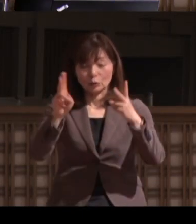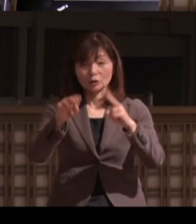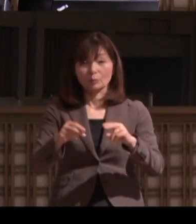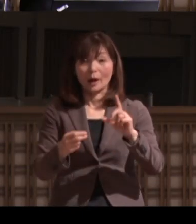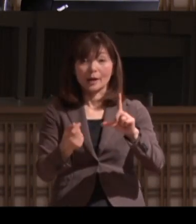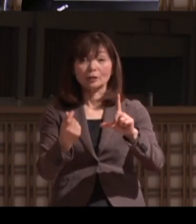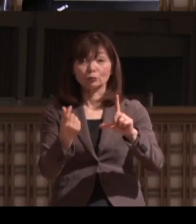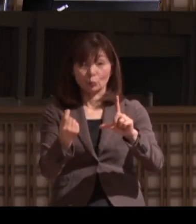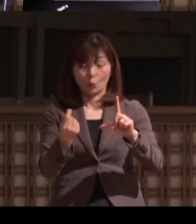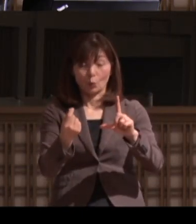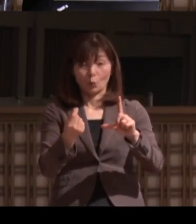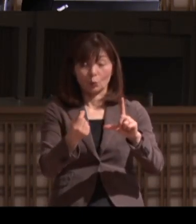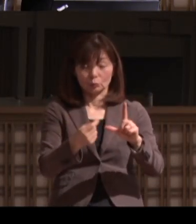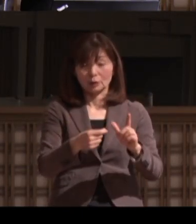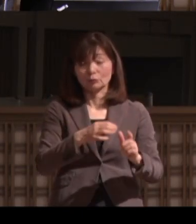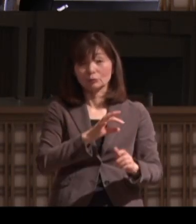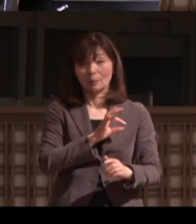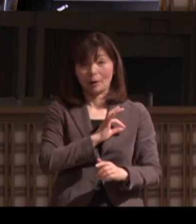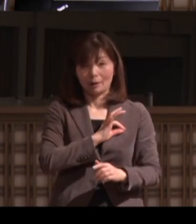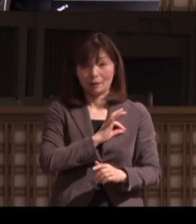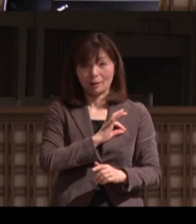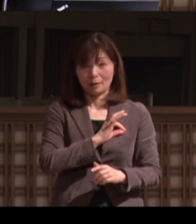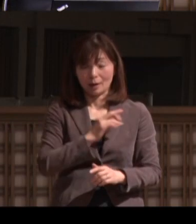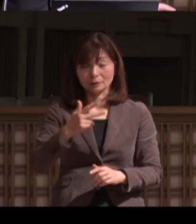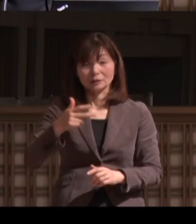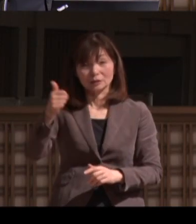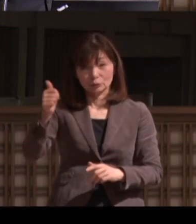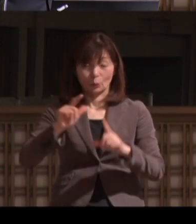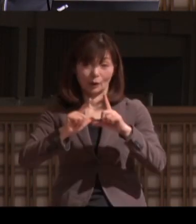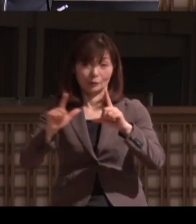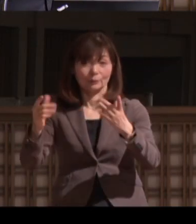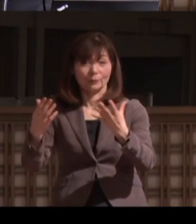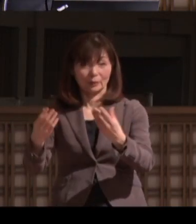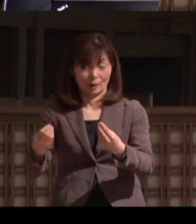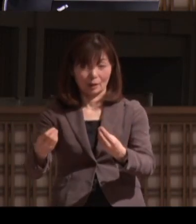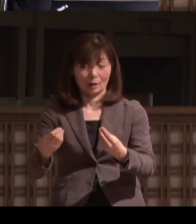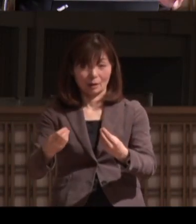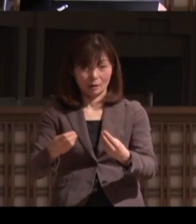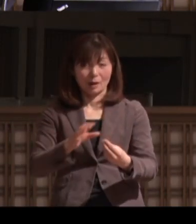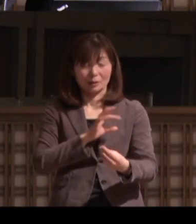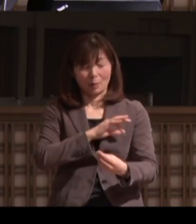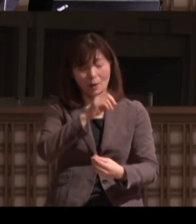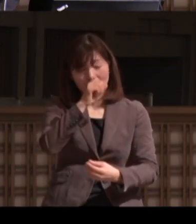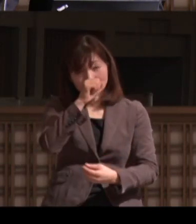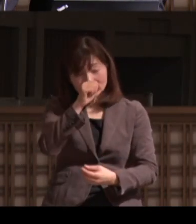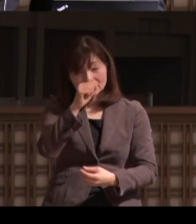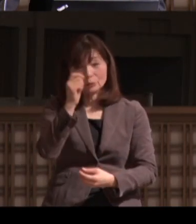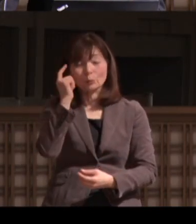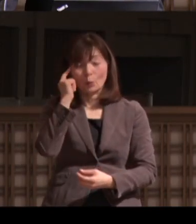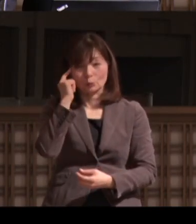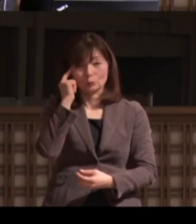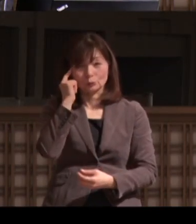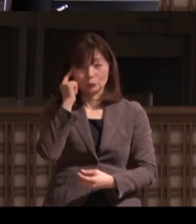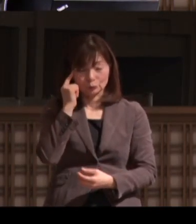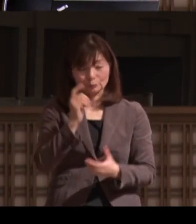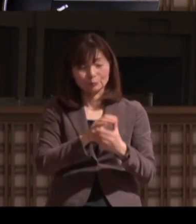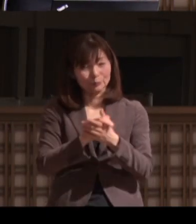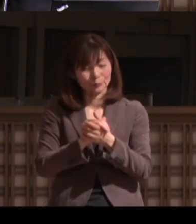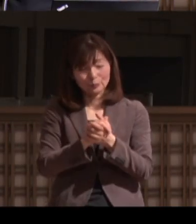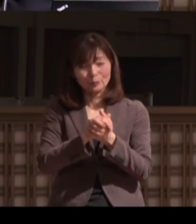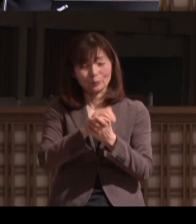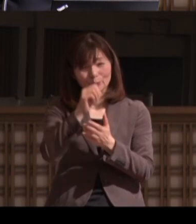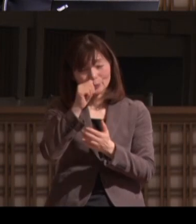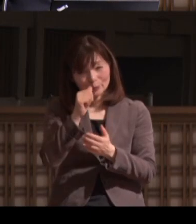がねえ先ほど市長さんからも広ありましたけど私もこれもとてもいいなと思ってですねすごい馴染みやすいですよ